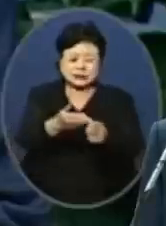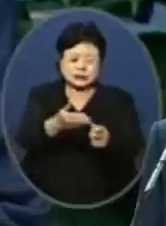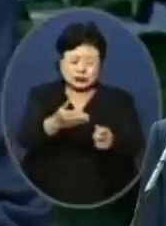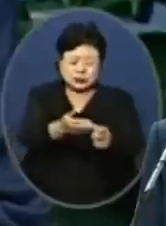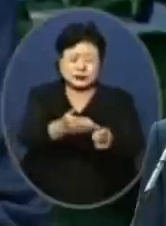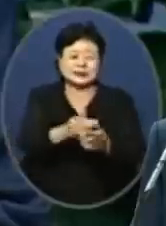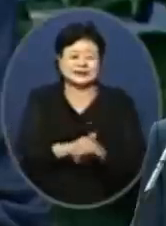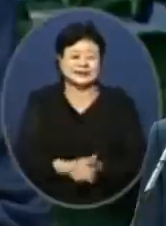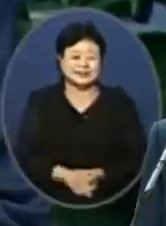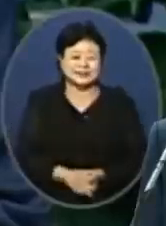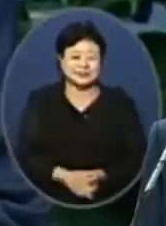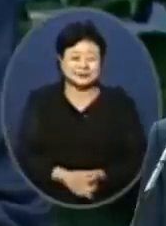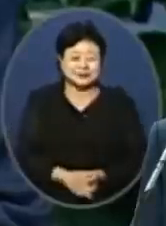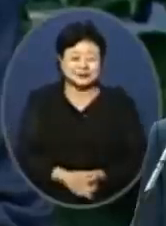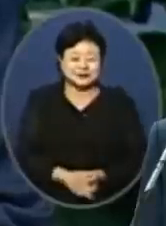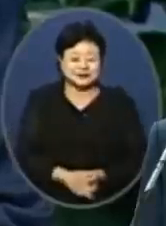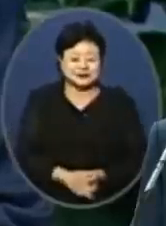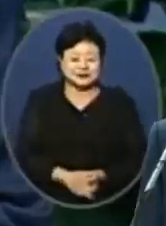사랑하게 되는 것입니다.